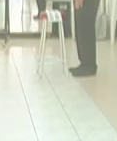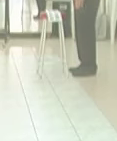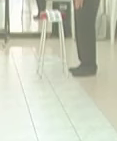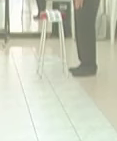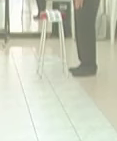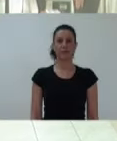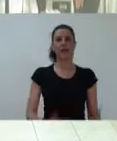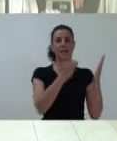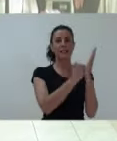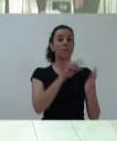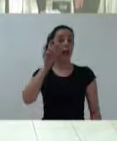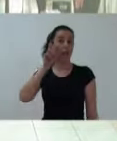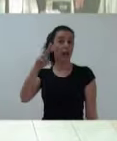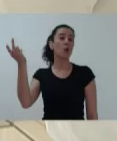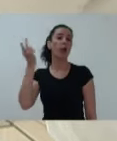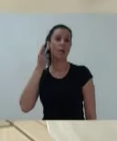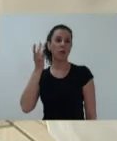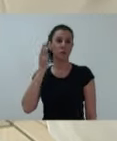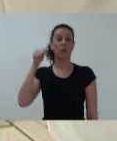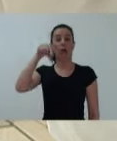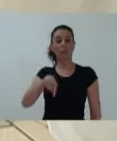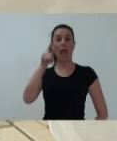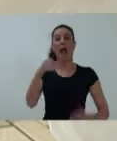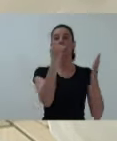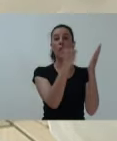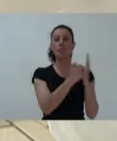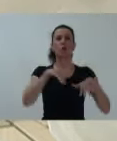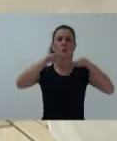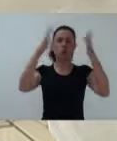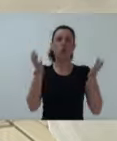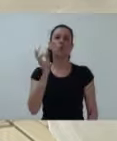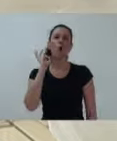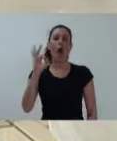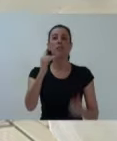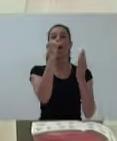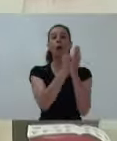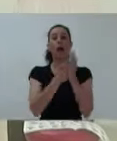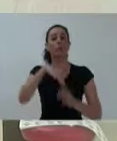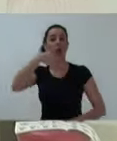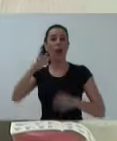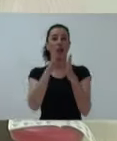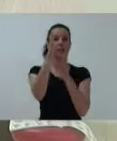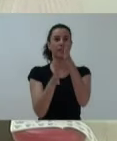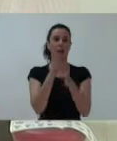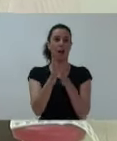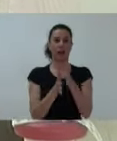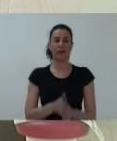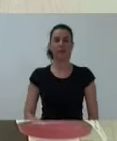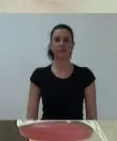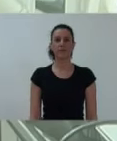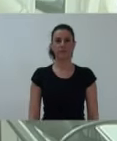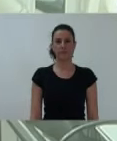قسم المرئي والمسموع في هذا القسم استوديو لتصوير برامج بلغة الإشارة